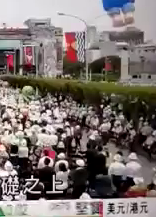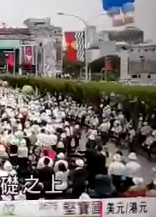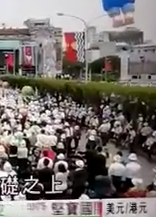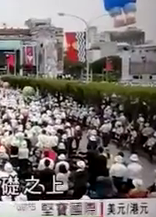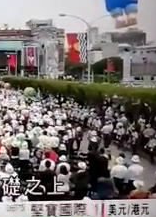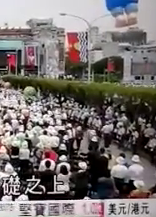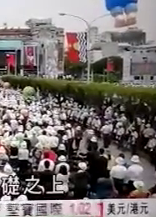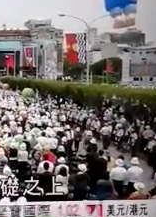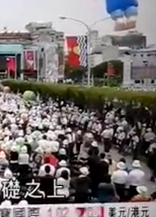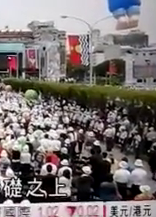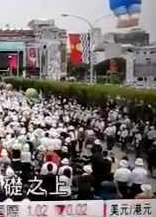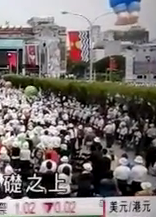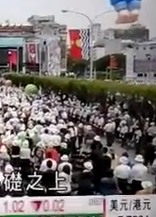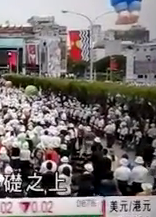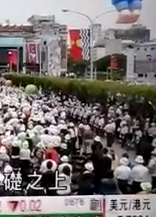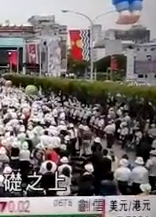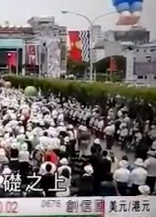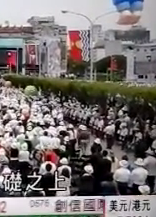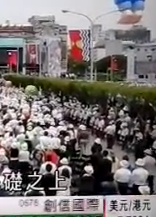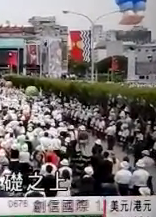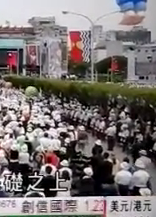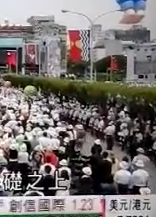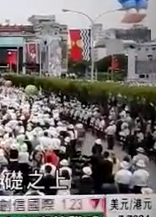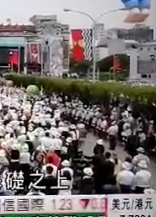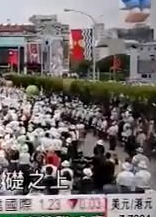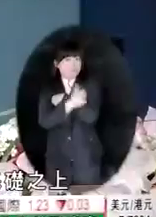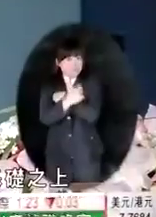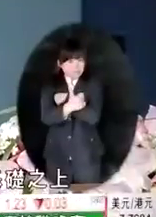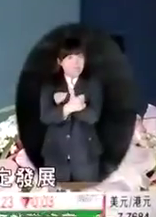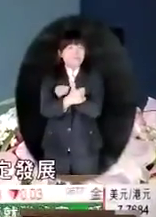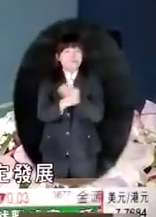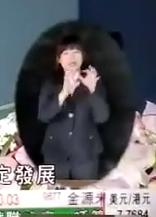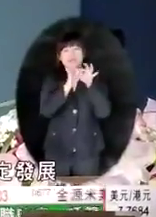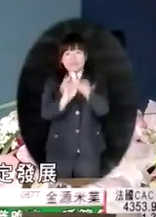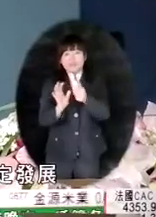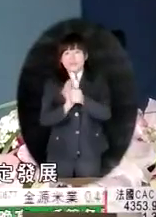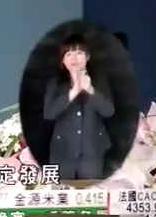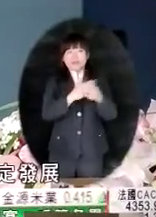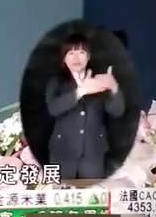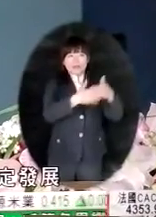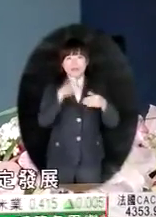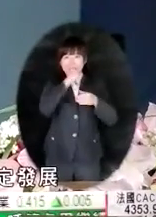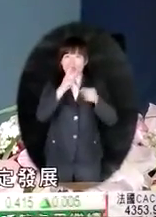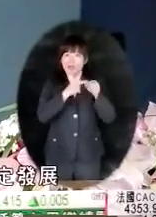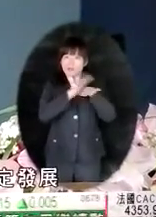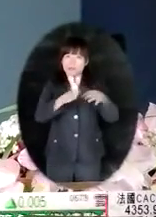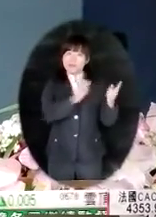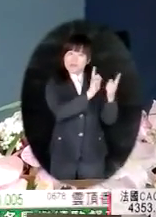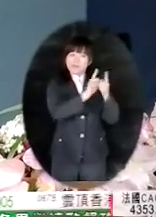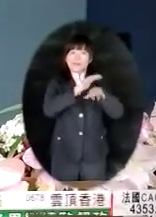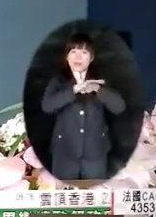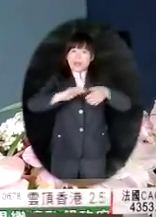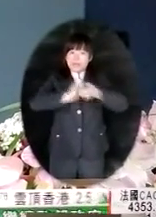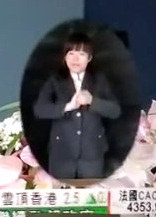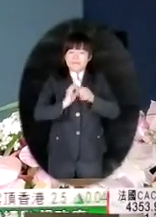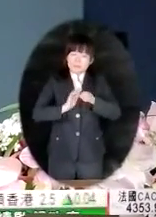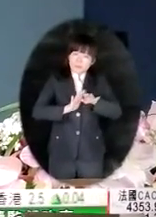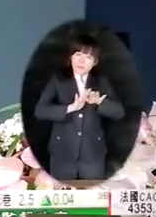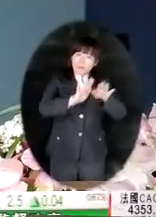并在这个既有的事实与政治基础上，持续推动两岸关系的和平稳定发